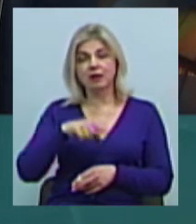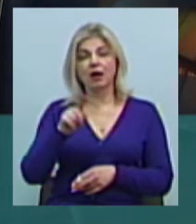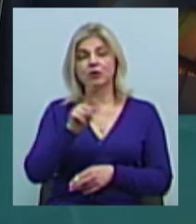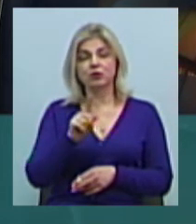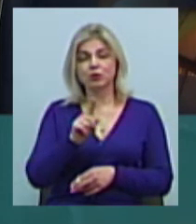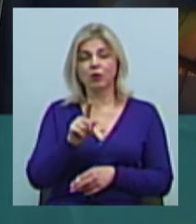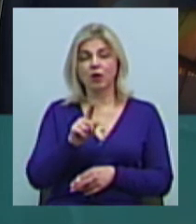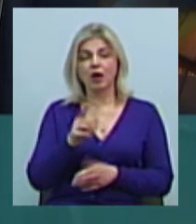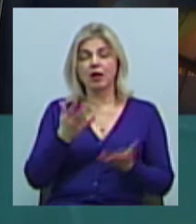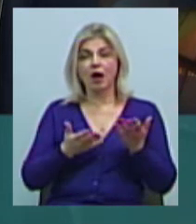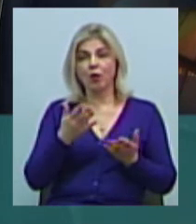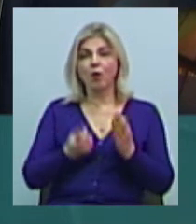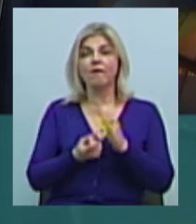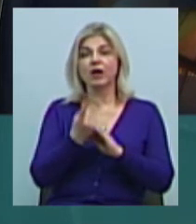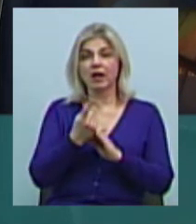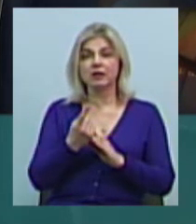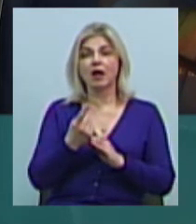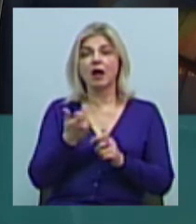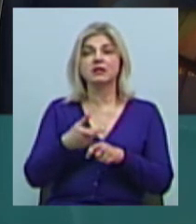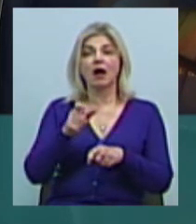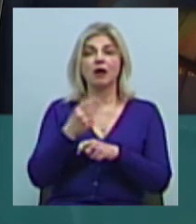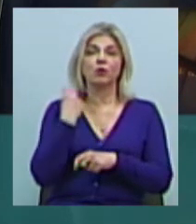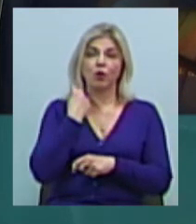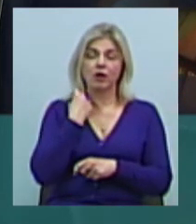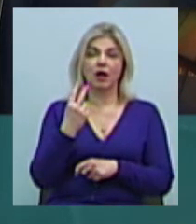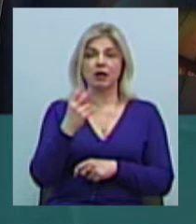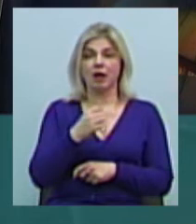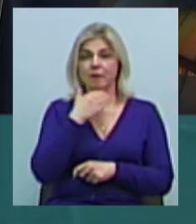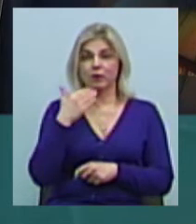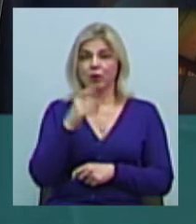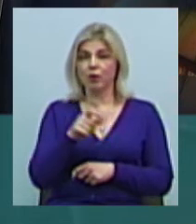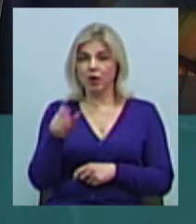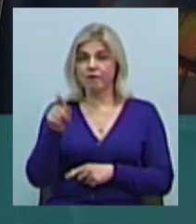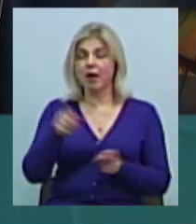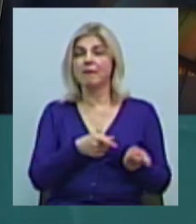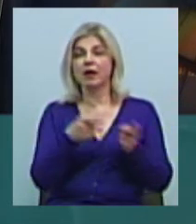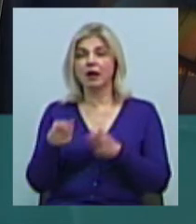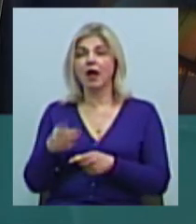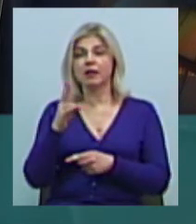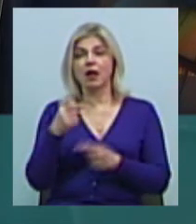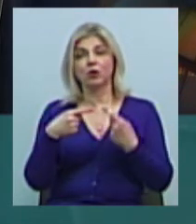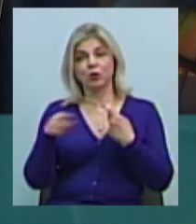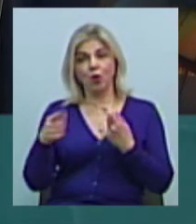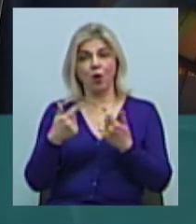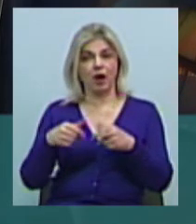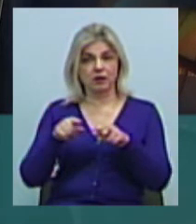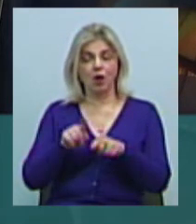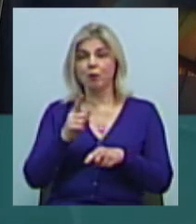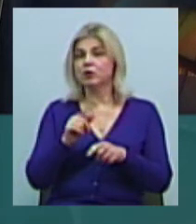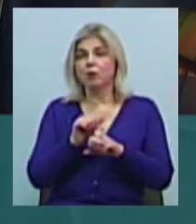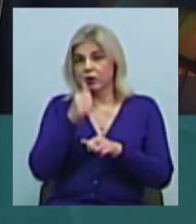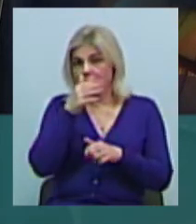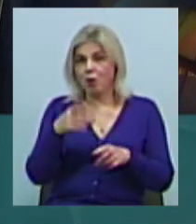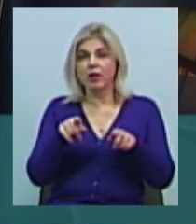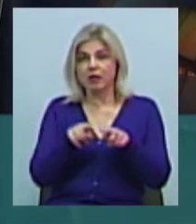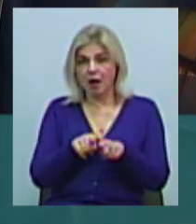яка виникла на 1 січня у багатьох людей, ви перенесли на нову організацію. Чому не можна точно так же, щоб